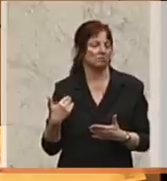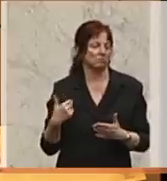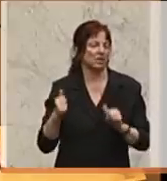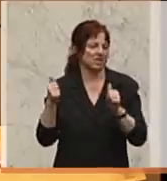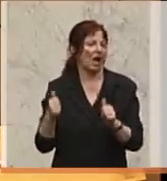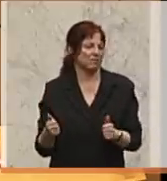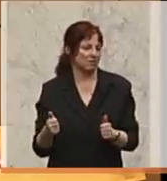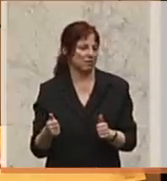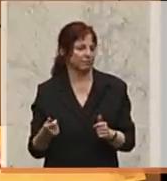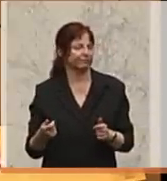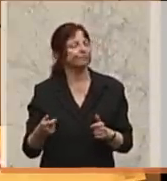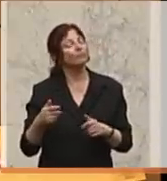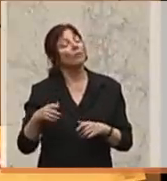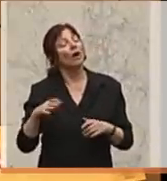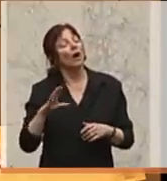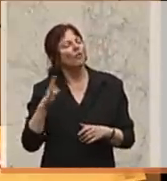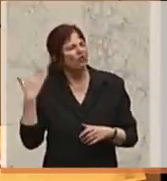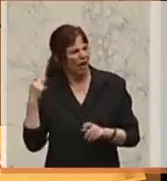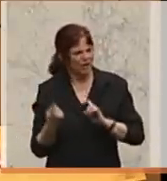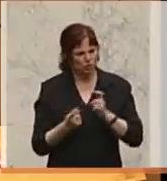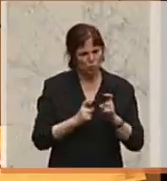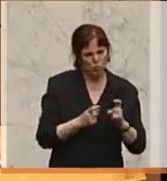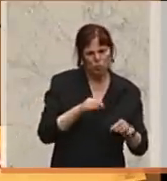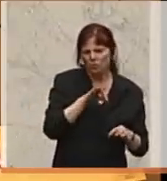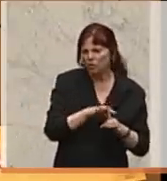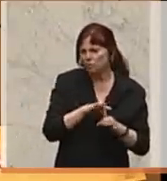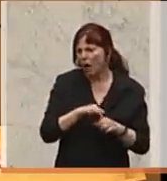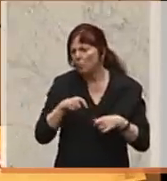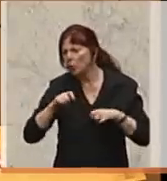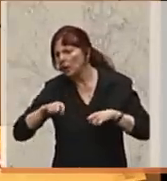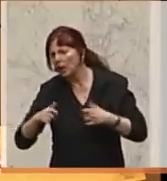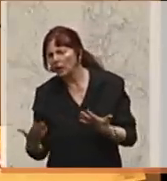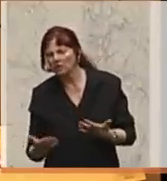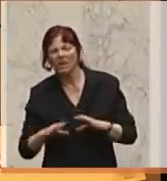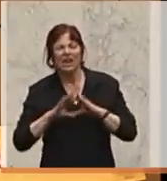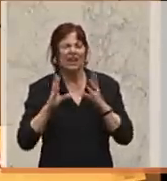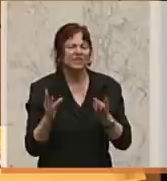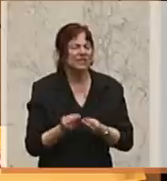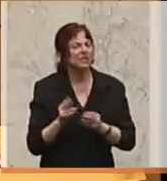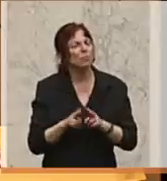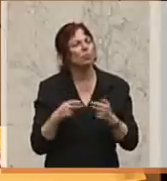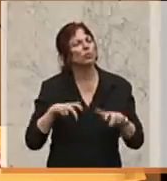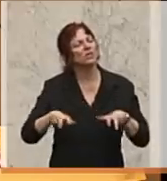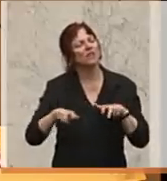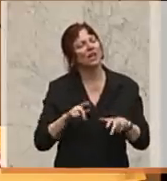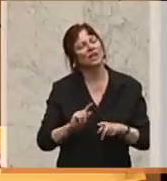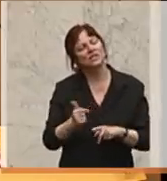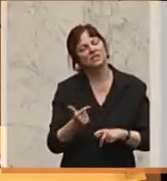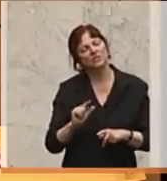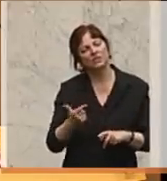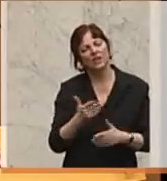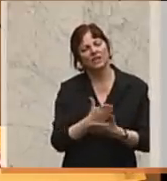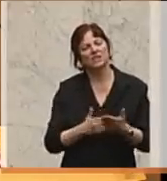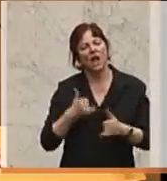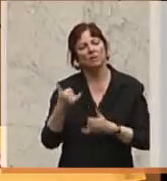eine Diskussion über Einsparungsmöglichkeiten da, insgesamt hat diese Bundesregierung im zweiten Halbjahr